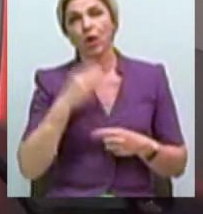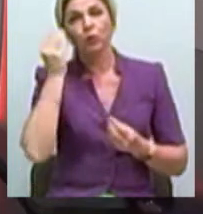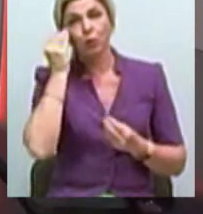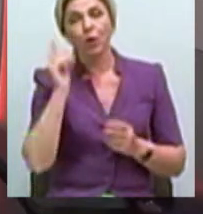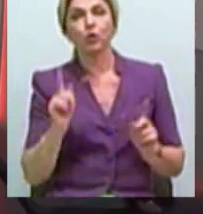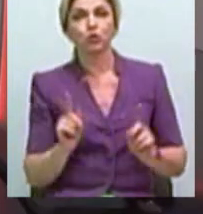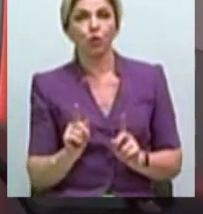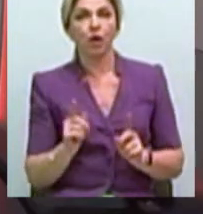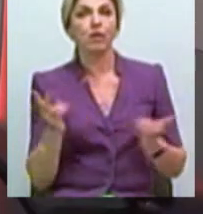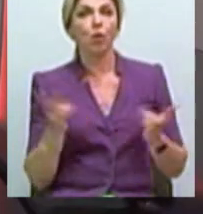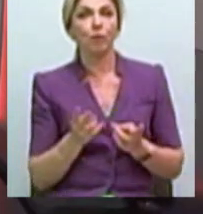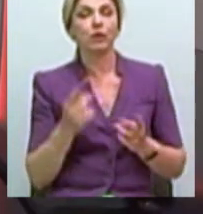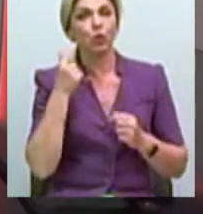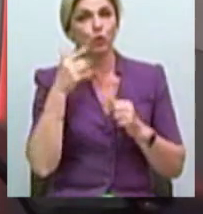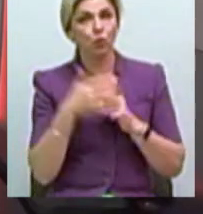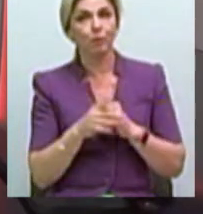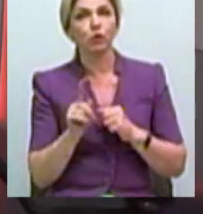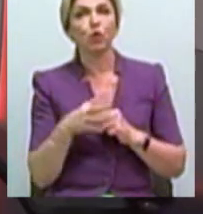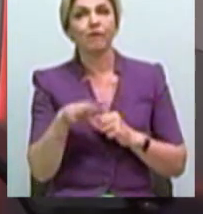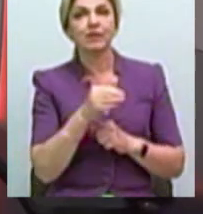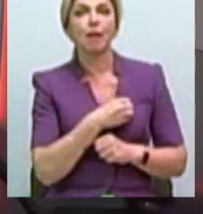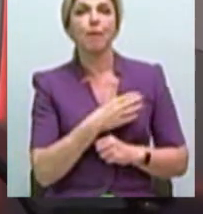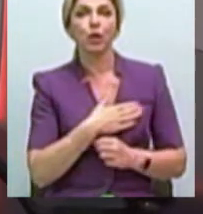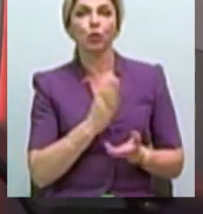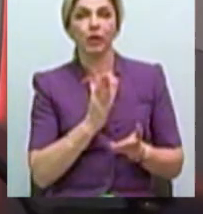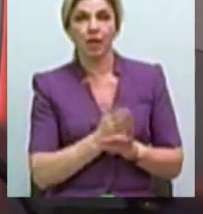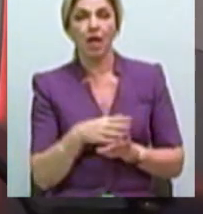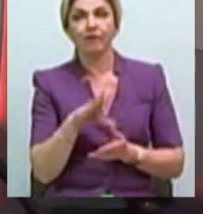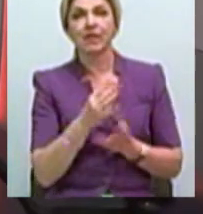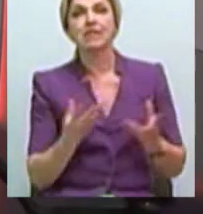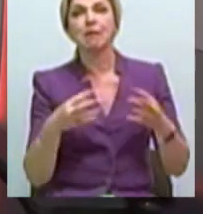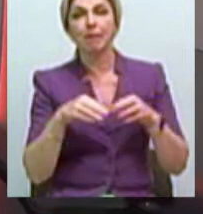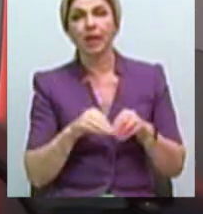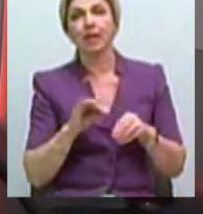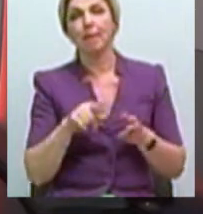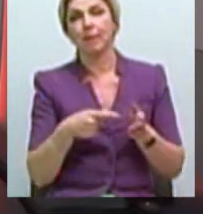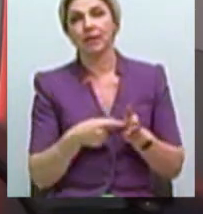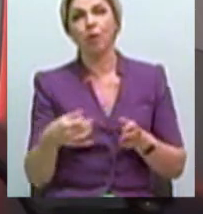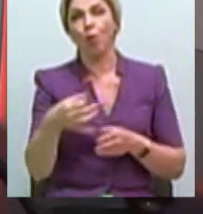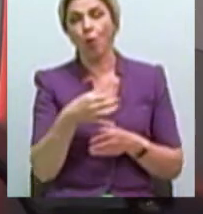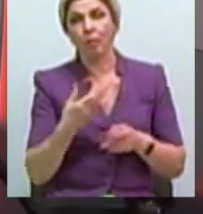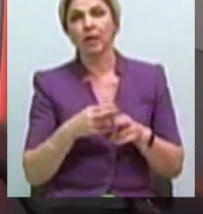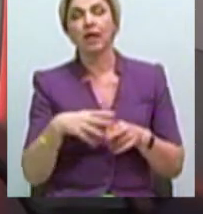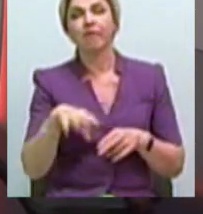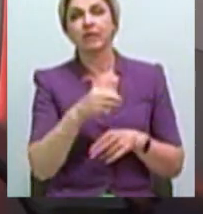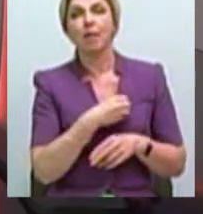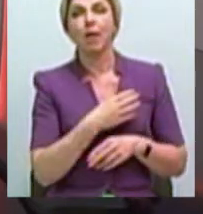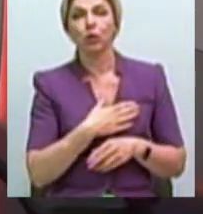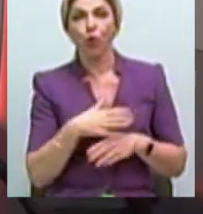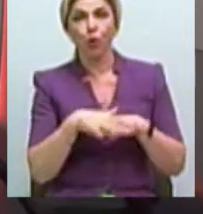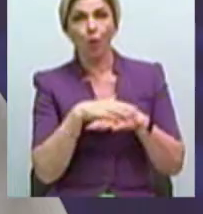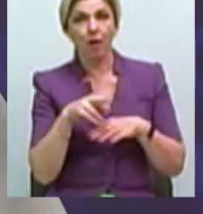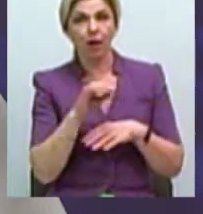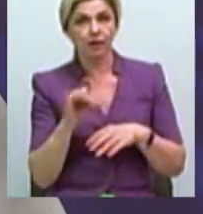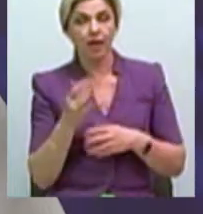що необхідно зрозуміти, що все, що майно є, воно в принципі всеспільне і міста, і області. Це все майно громади. І